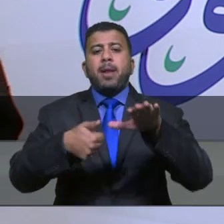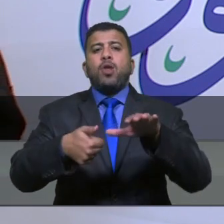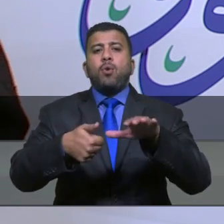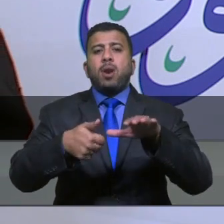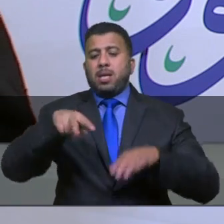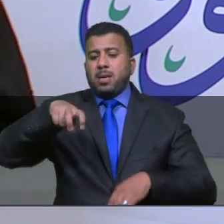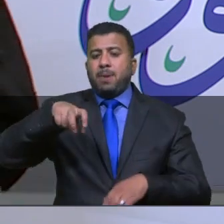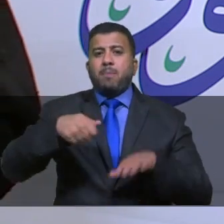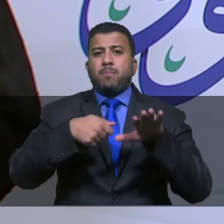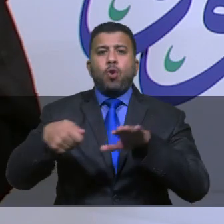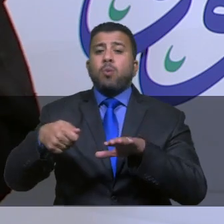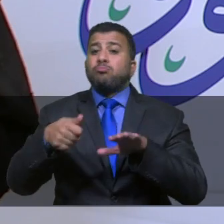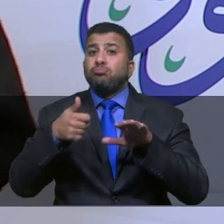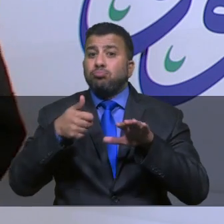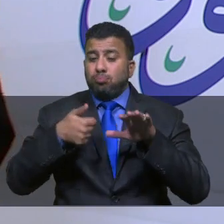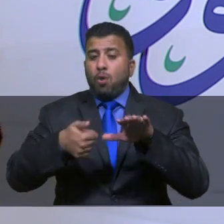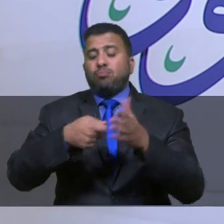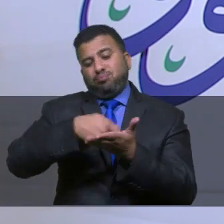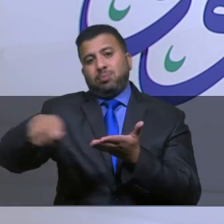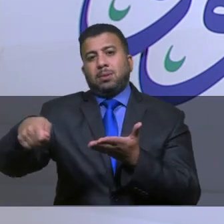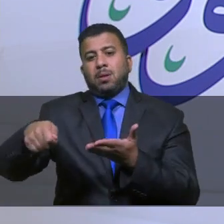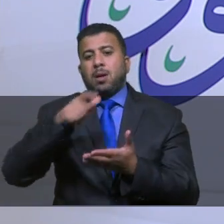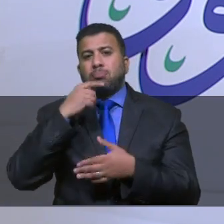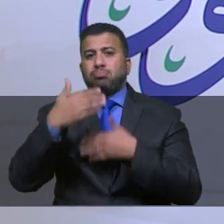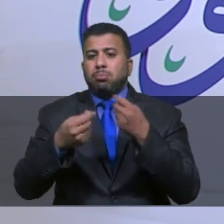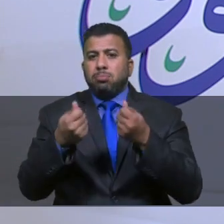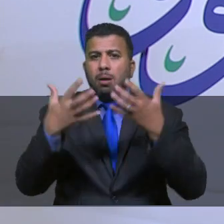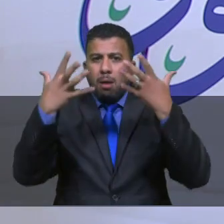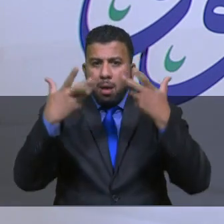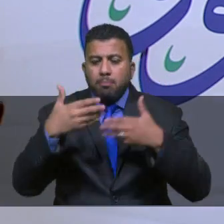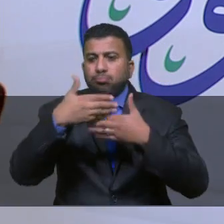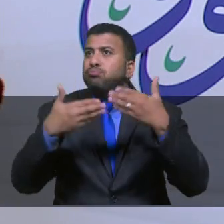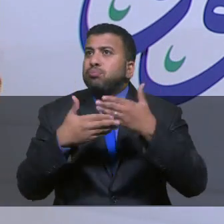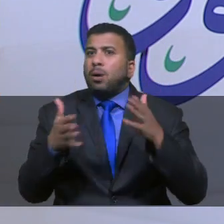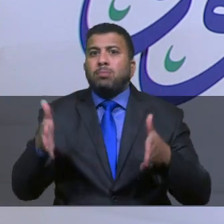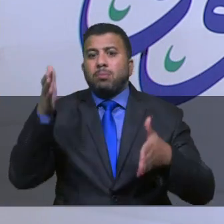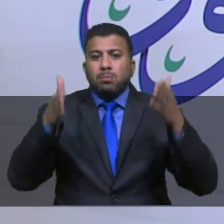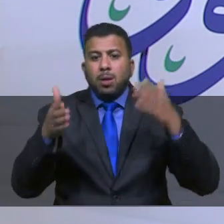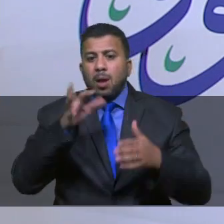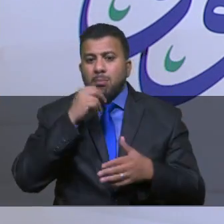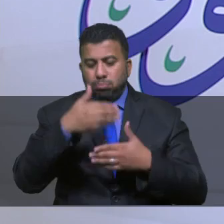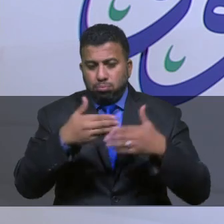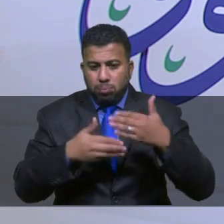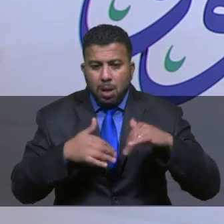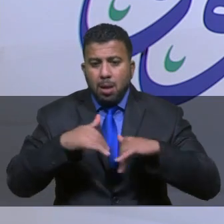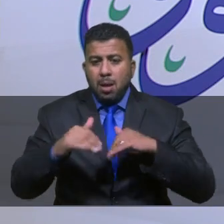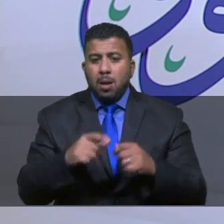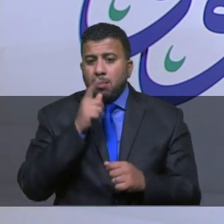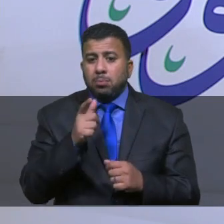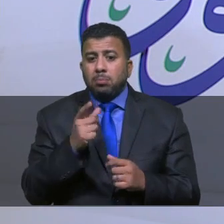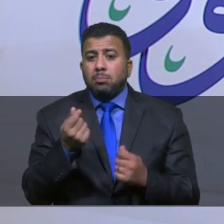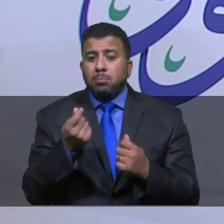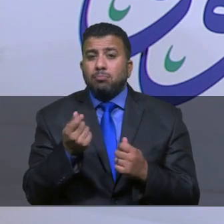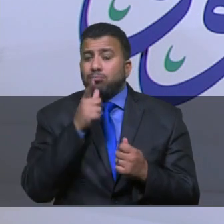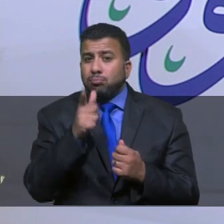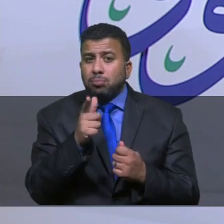كإسهام لهذا المشروع. طبعا بعد التكلفة وبعد الاستشاري وبعد طبعا مع وزارة البنية التحتية كان المبلغ